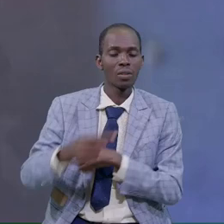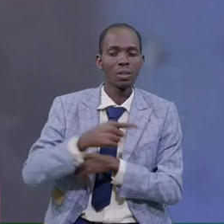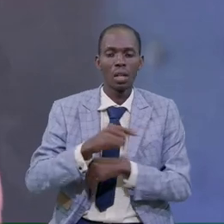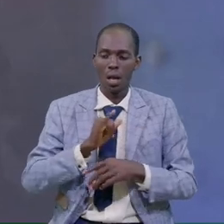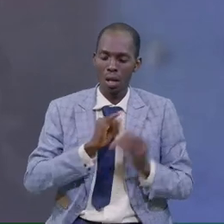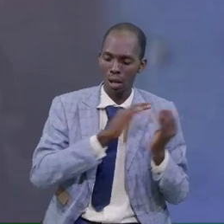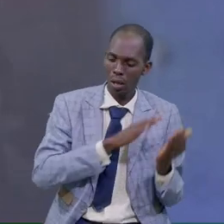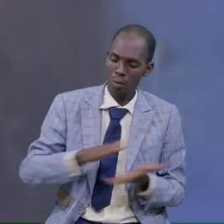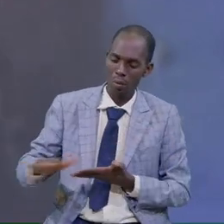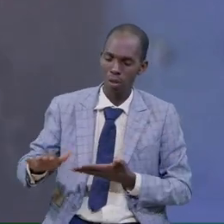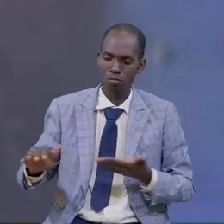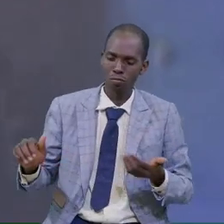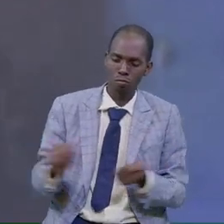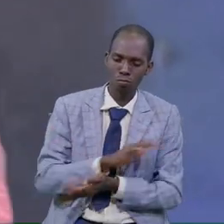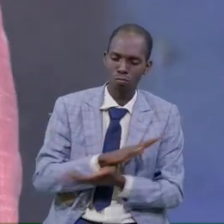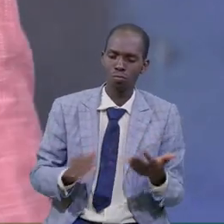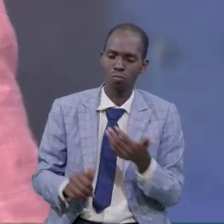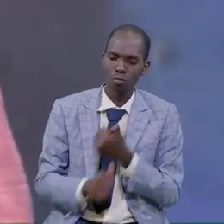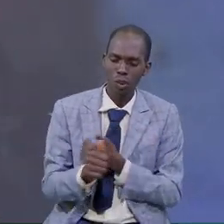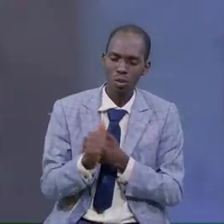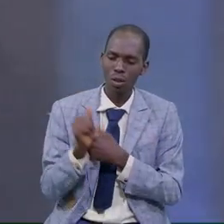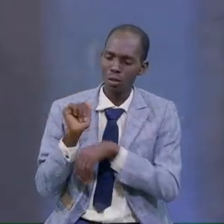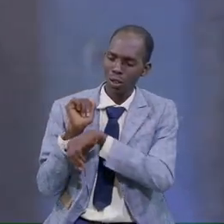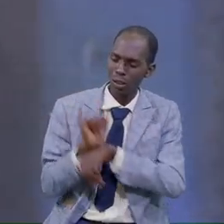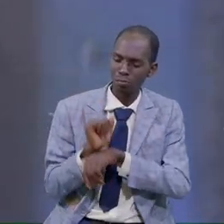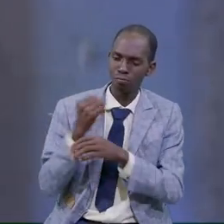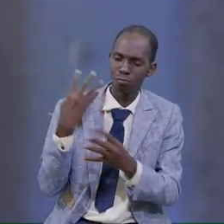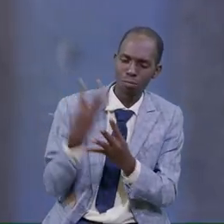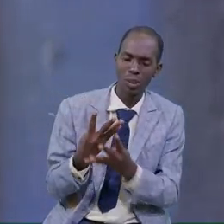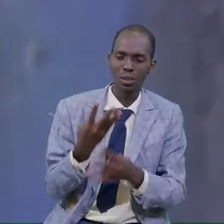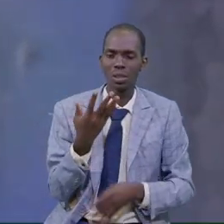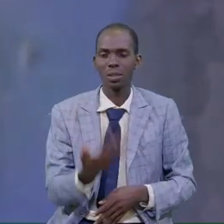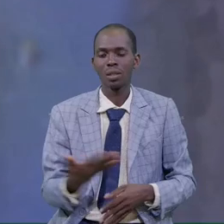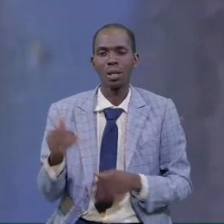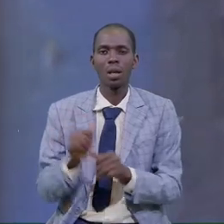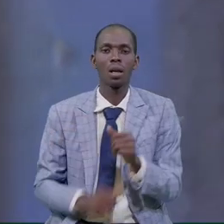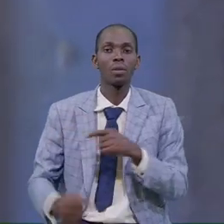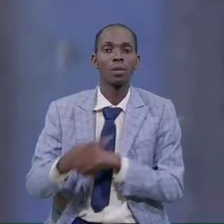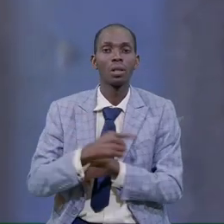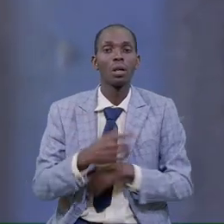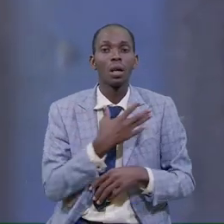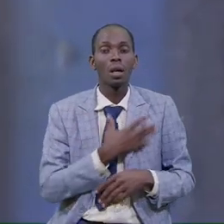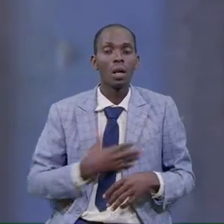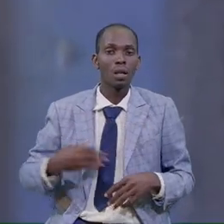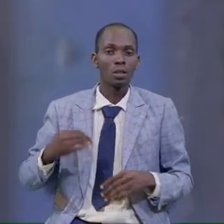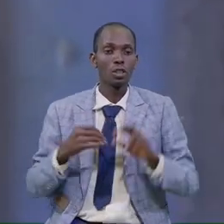J'abandonne la substance ruineuse et emprisonnante au quotidien.